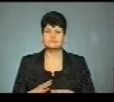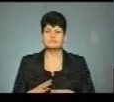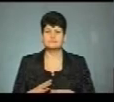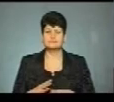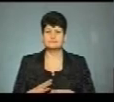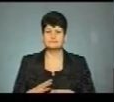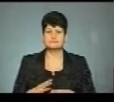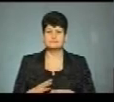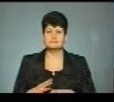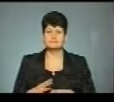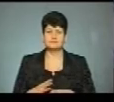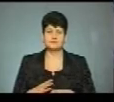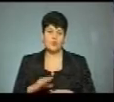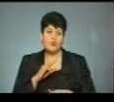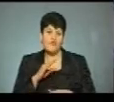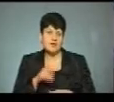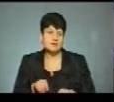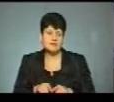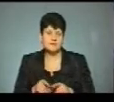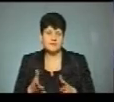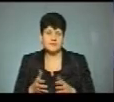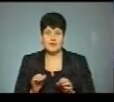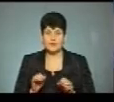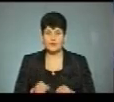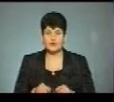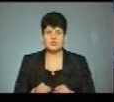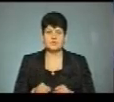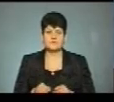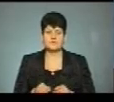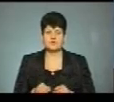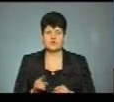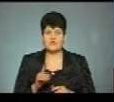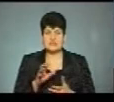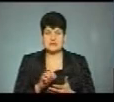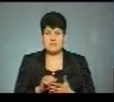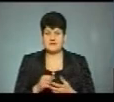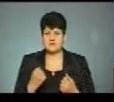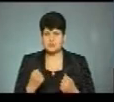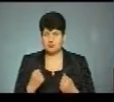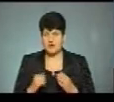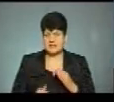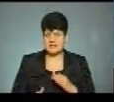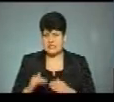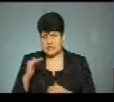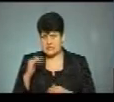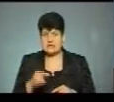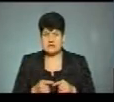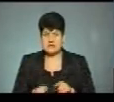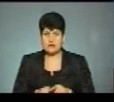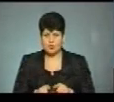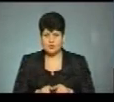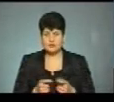може, в силу професії, так, може, все-таки те, що він займався спортом з дитинства, це теж так